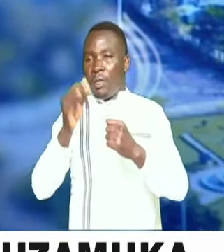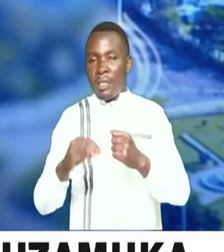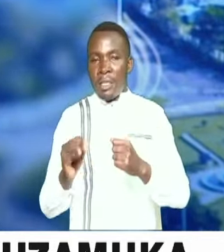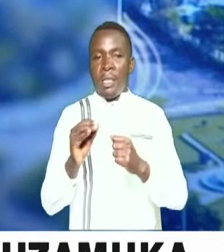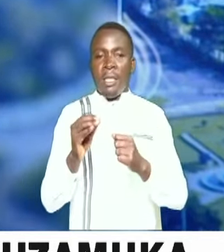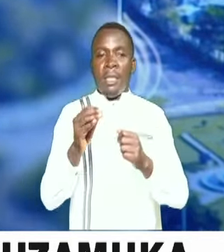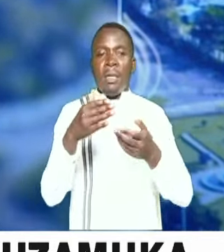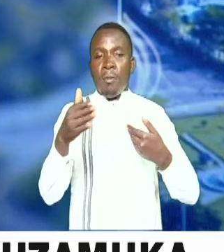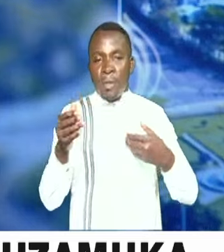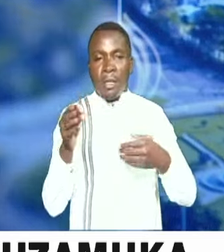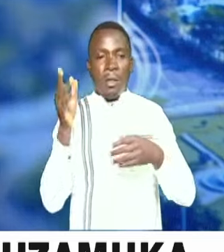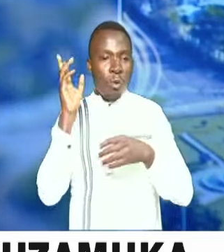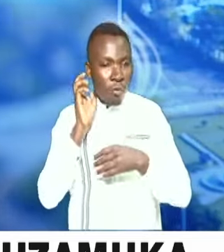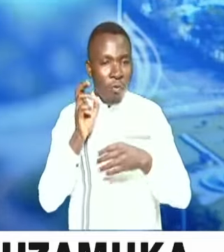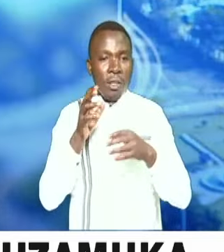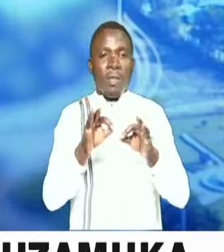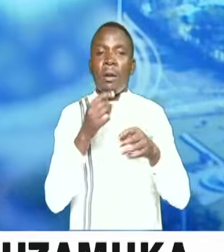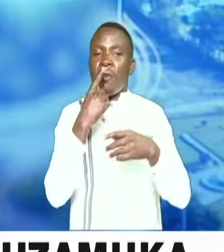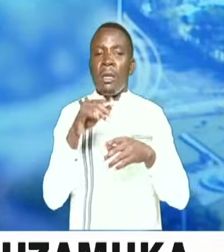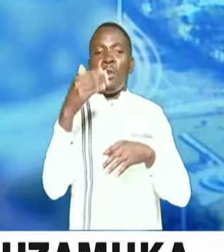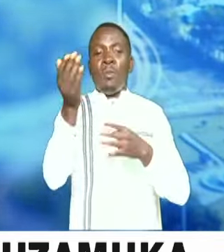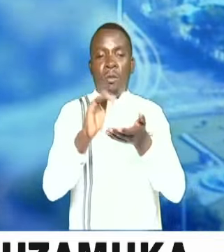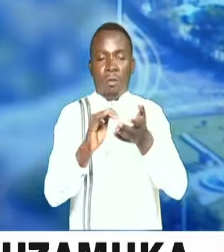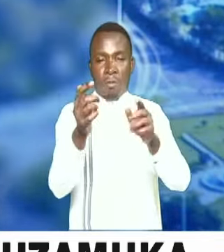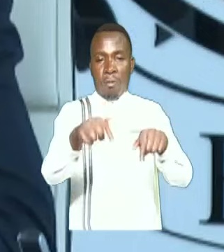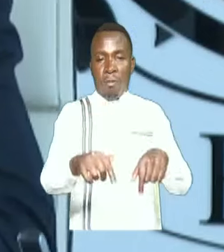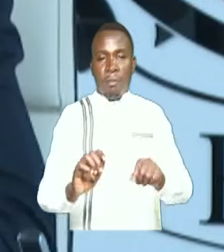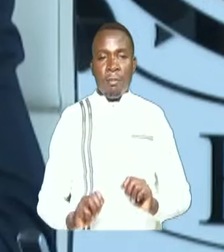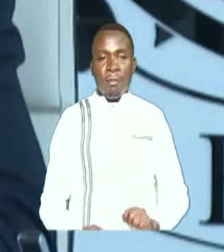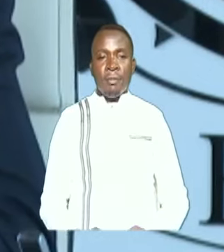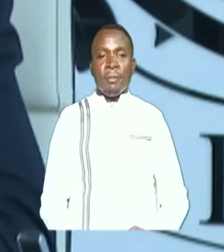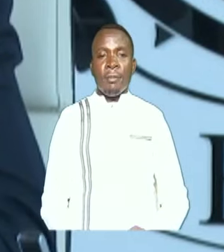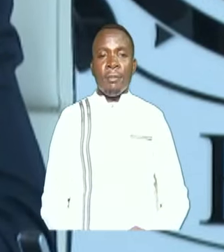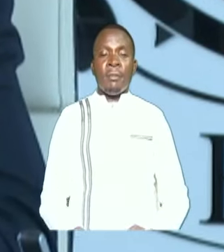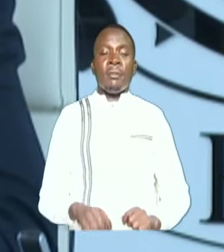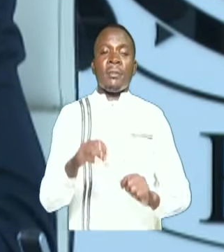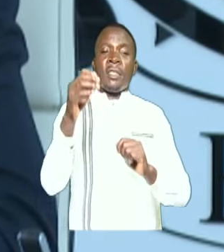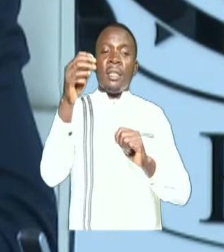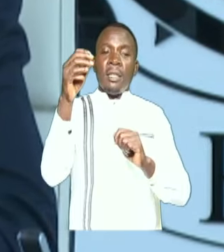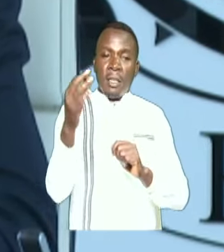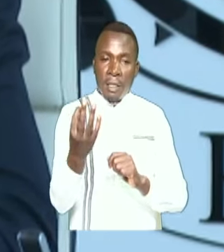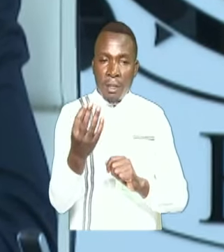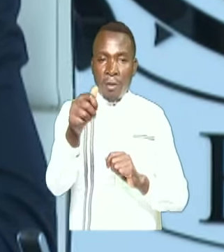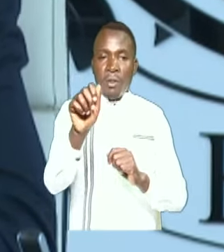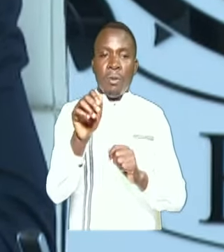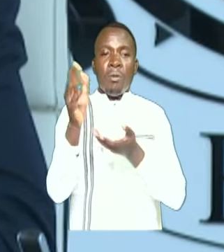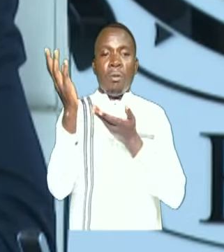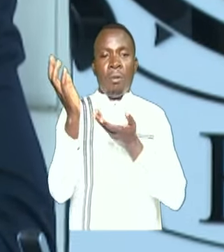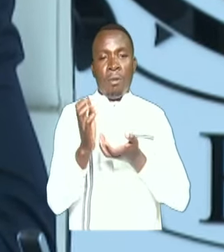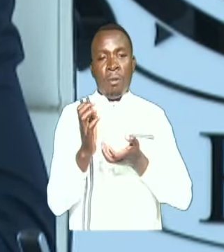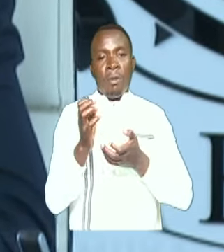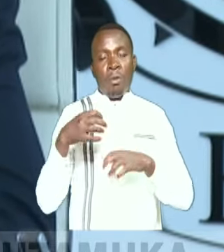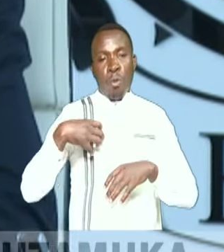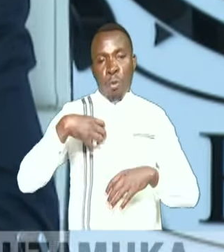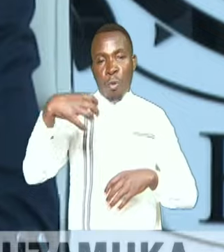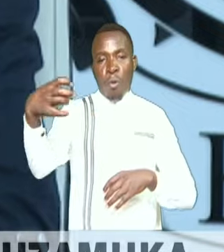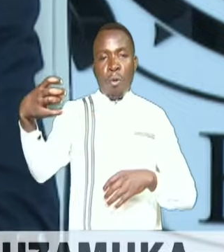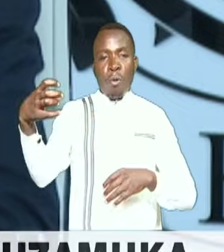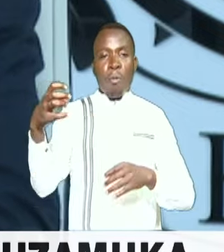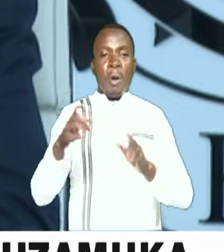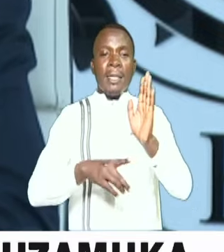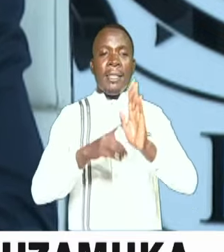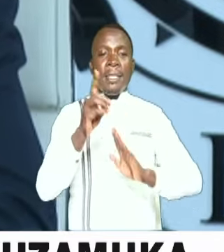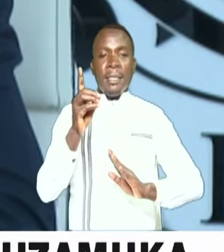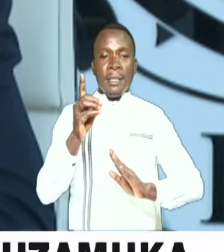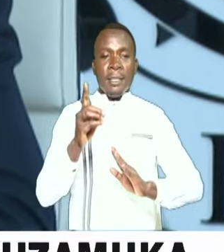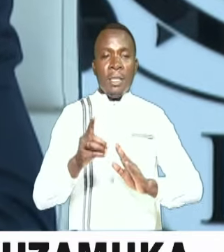tubanze dukurikire John Rwangombwa, tugaruka mu kanya. Gatatu nacyo twiteze kupunguza bwateye imbere ku